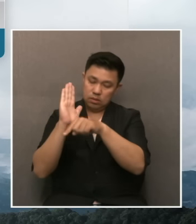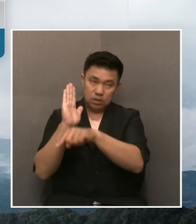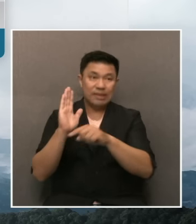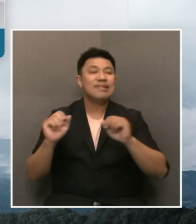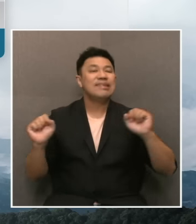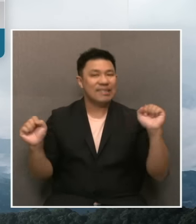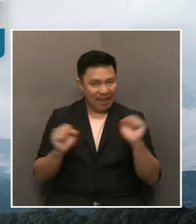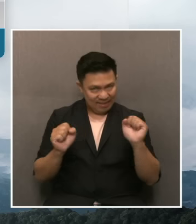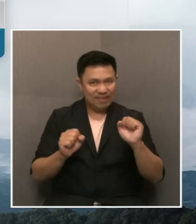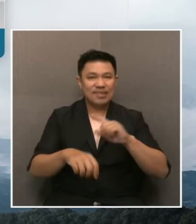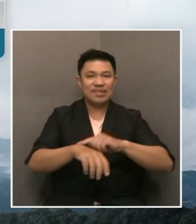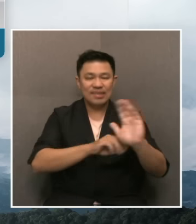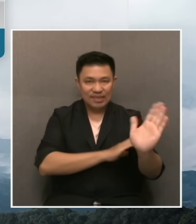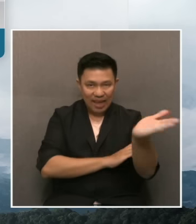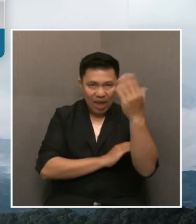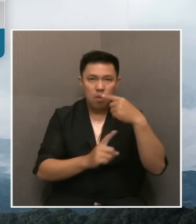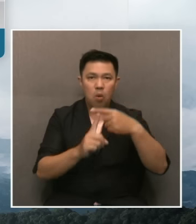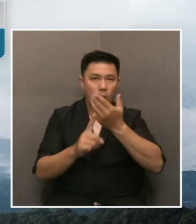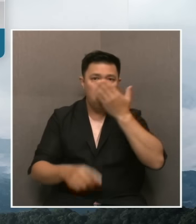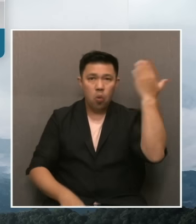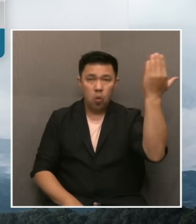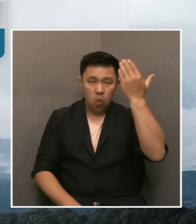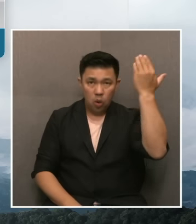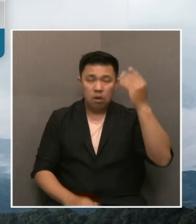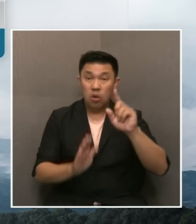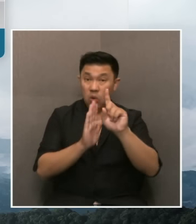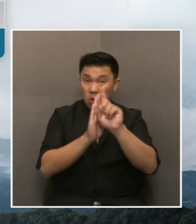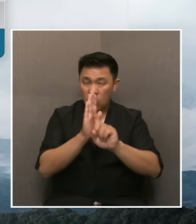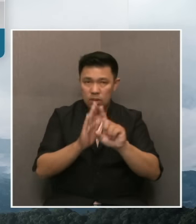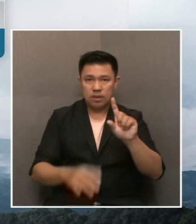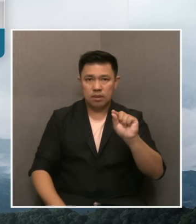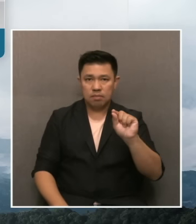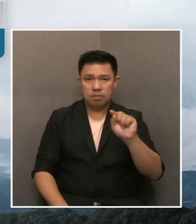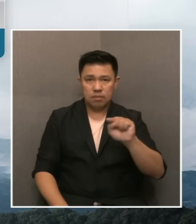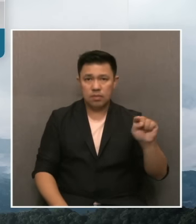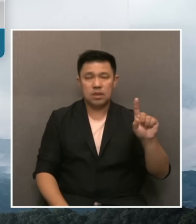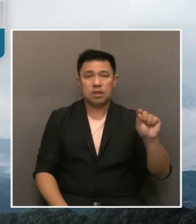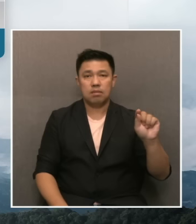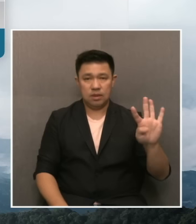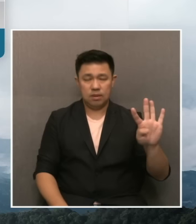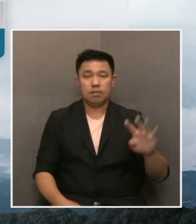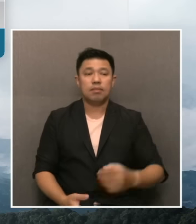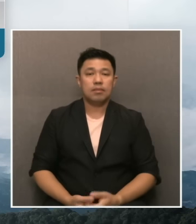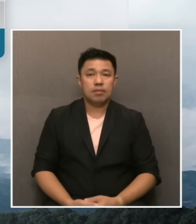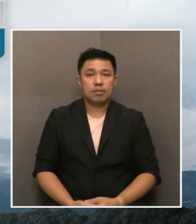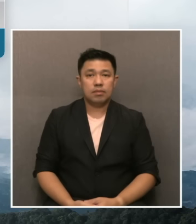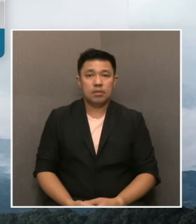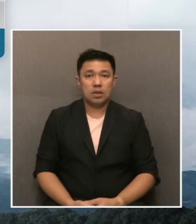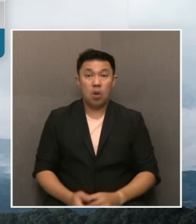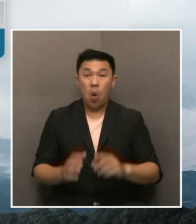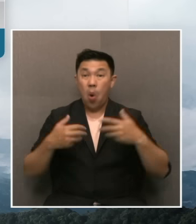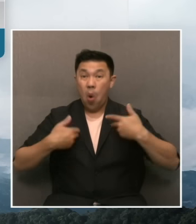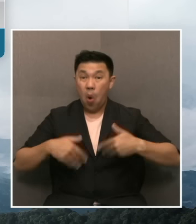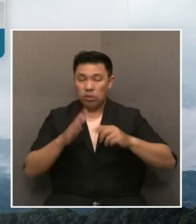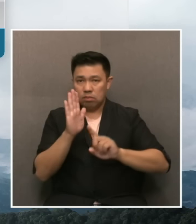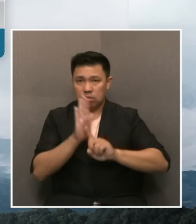เย่นในตอนเช้ากับมลมแงอุณหภูมิต่ำสุด 20-24 องศาเซเซีสอุณหภูมิสูงสุด